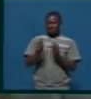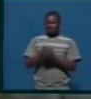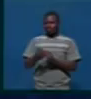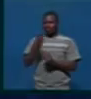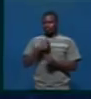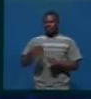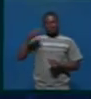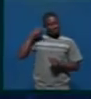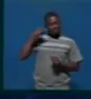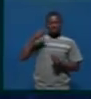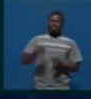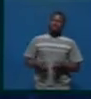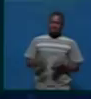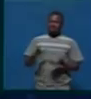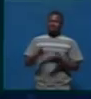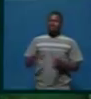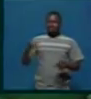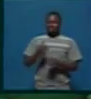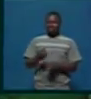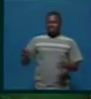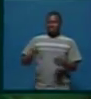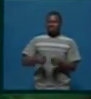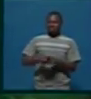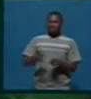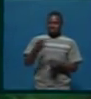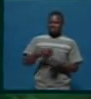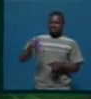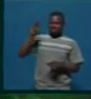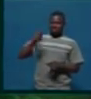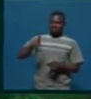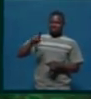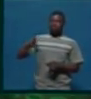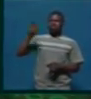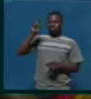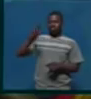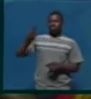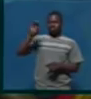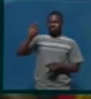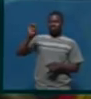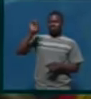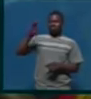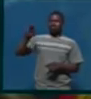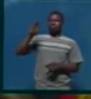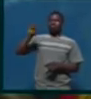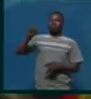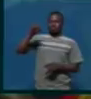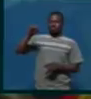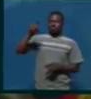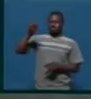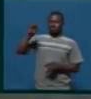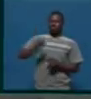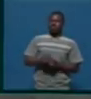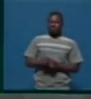prestation. Et donc, du coup, il y a pas mal de conséquences. Surtout, le local, il n'y a pas de problème, mais vis-à-vis de nos prestataires étrangers,